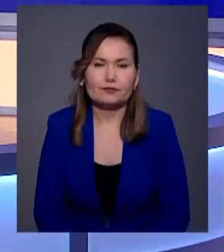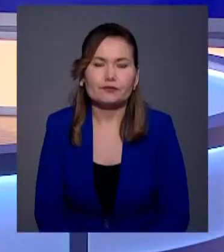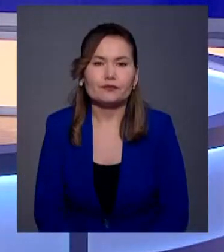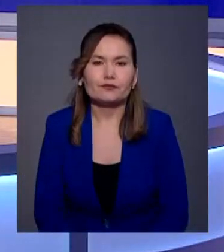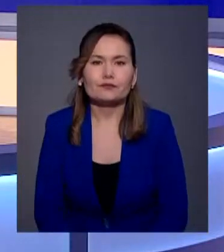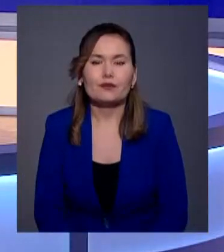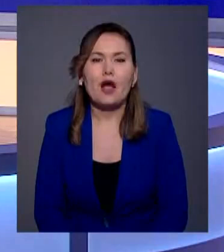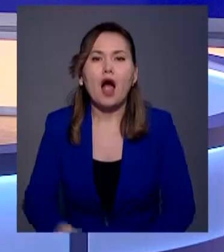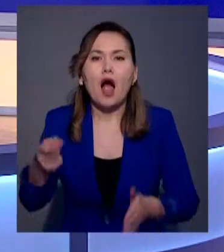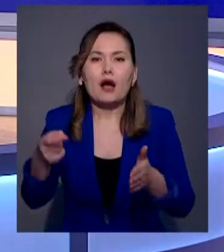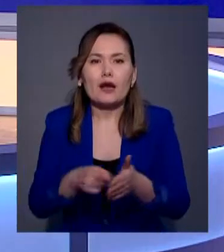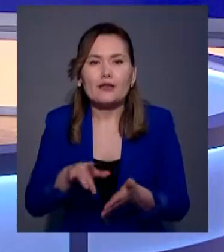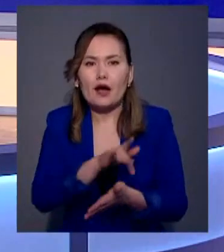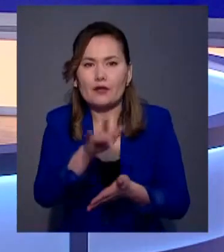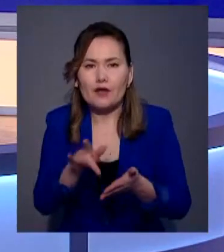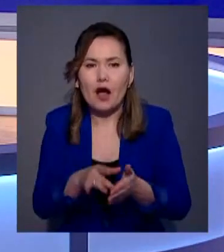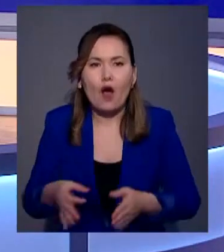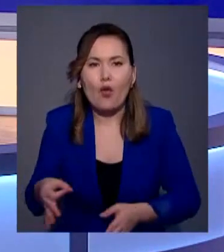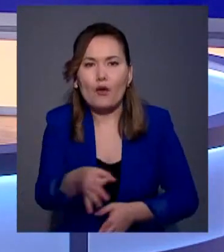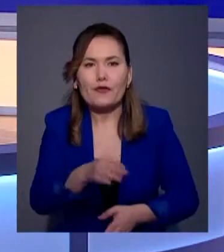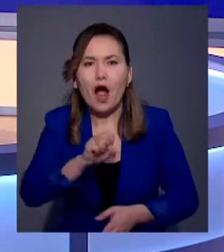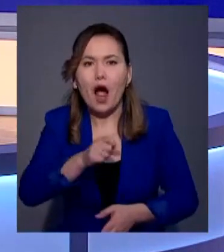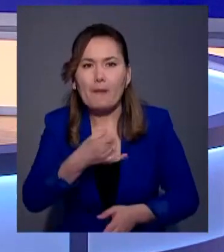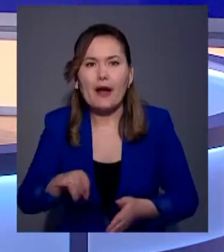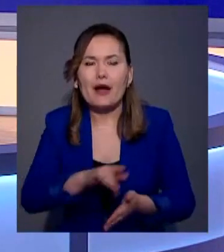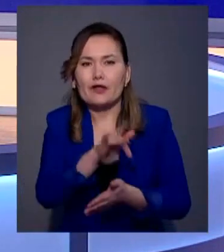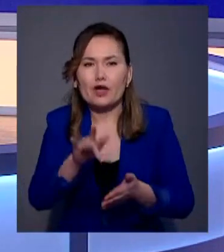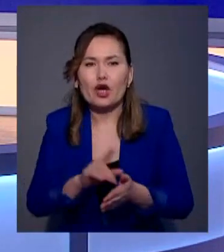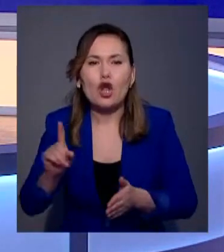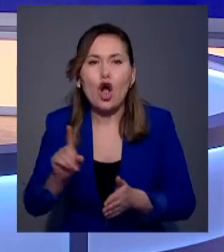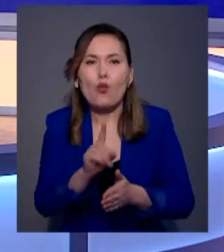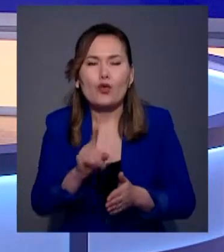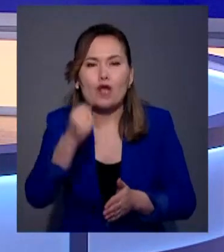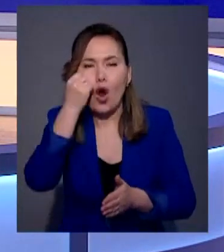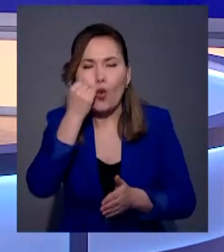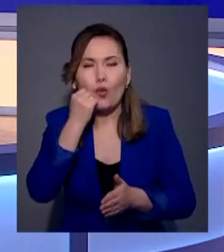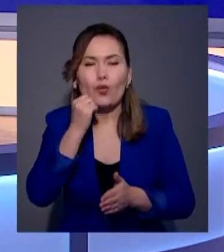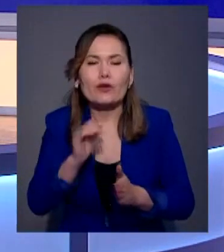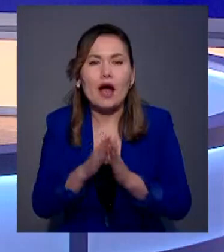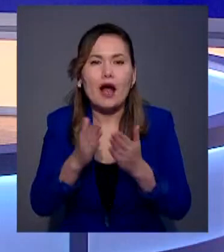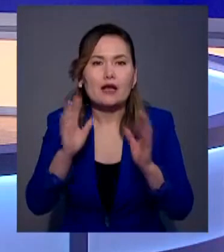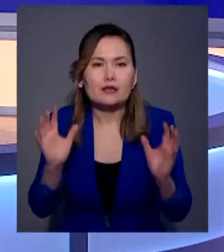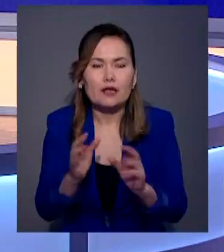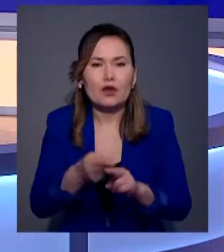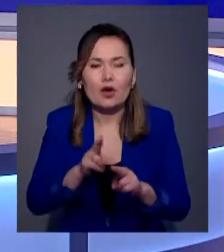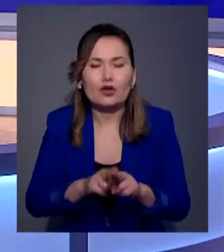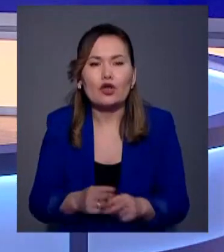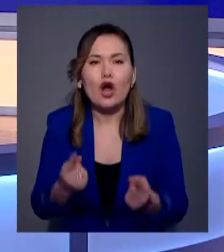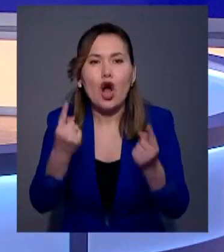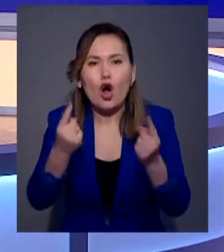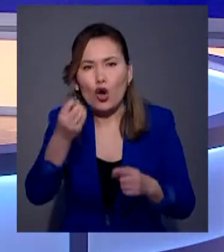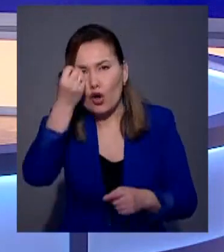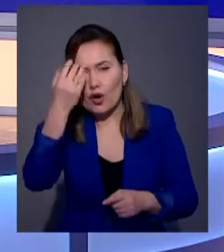Ел жаңалықтарымен жалғастырамыз. Қарағанды облысының Абай қаласындағы музейде көне кітап сақтаулы. Ұлы ойшылдың араб